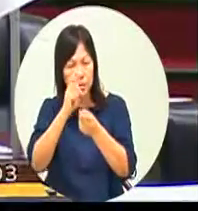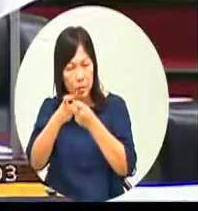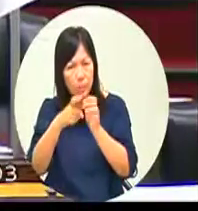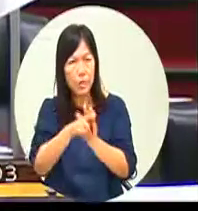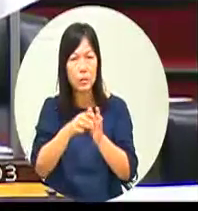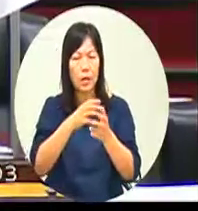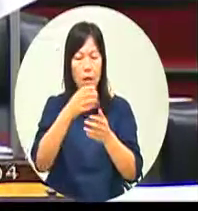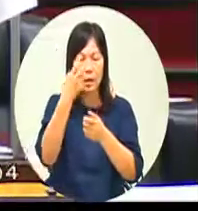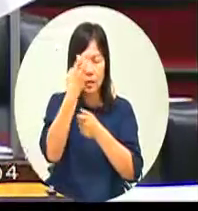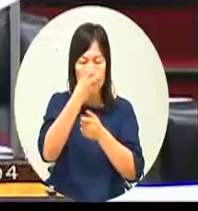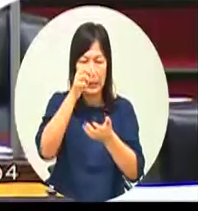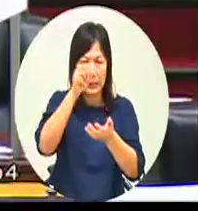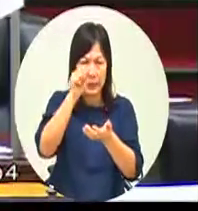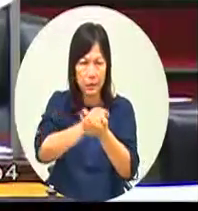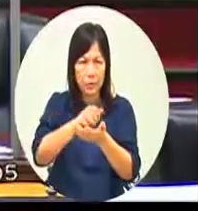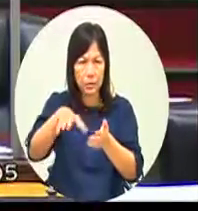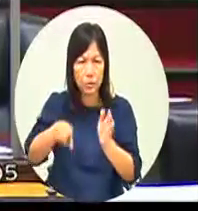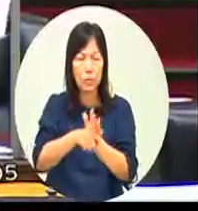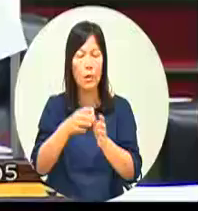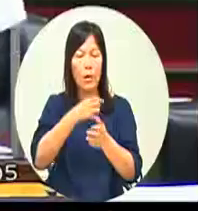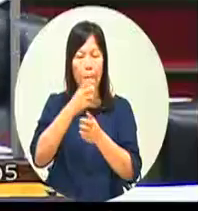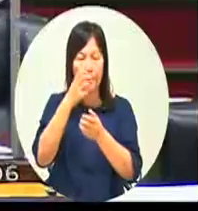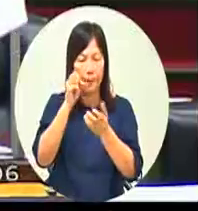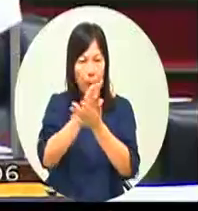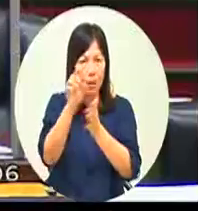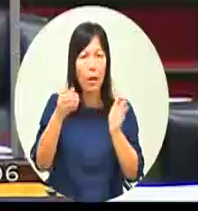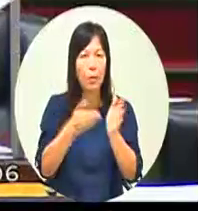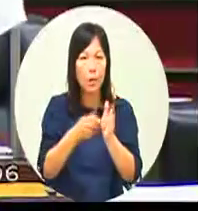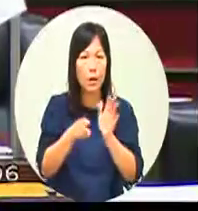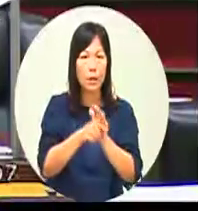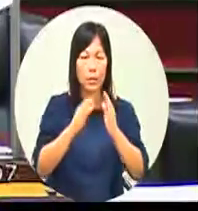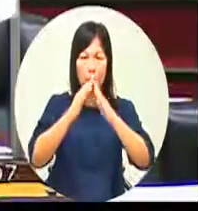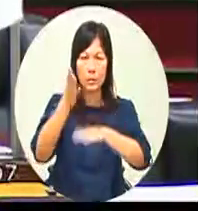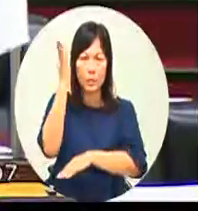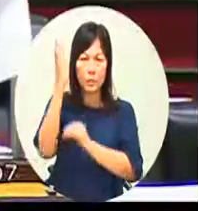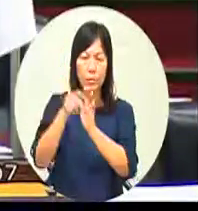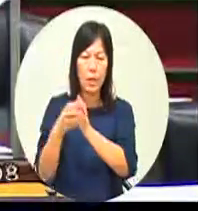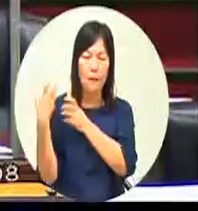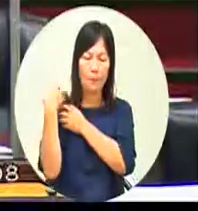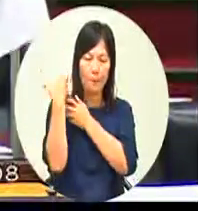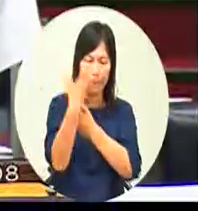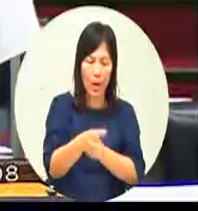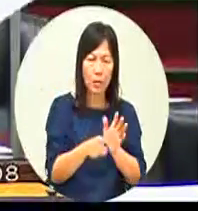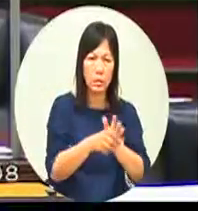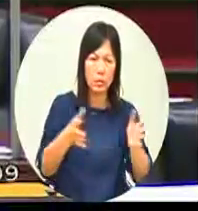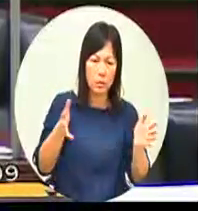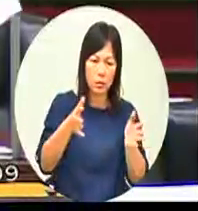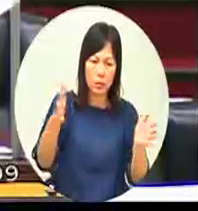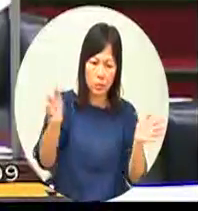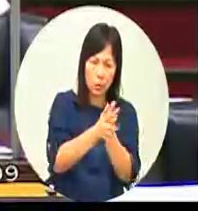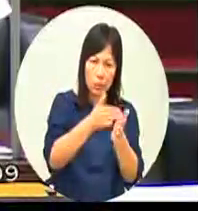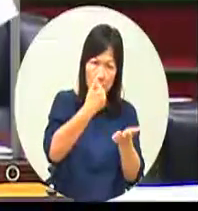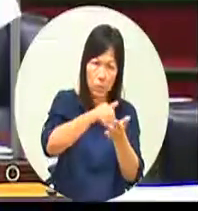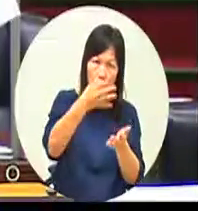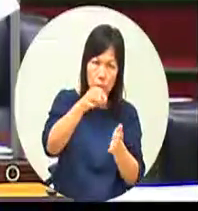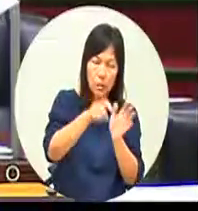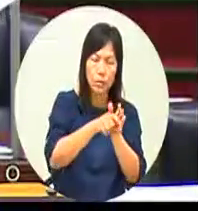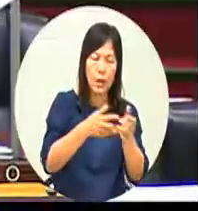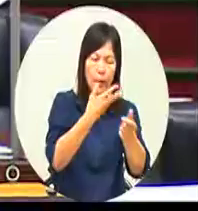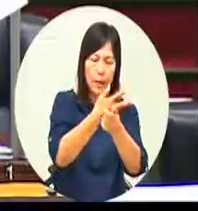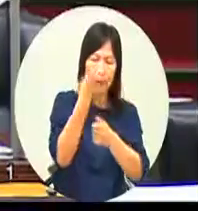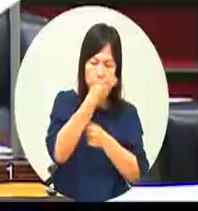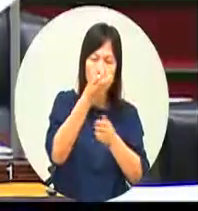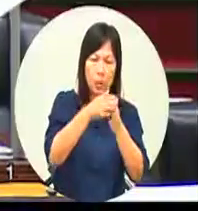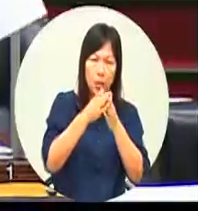审计处报告，当天的重点应该是市府交付的那个总预算是不是要付为审查，